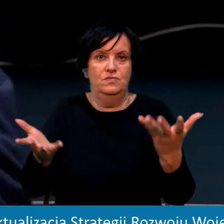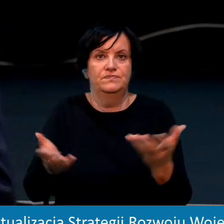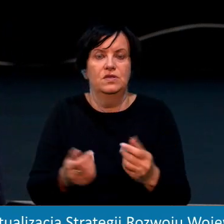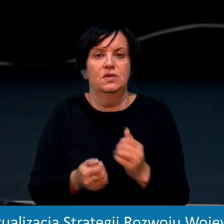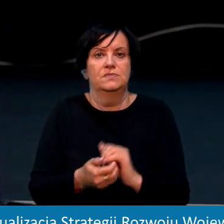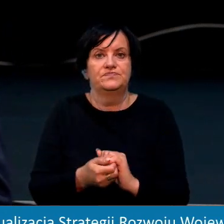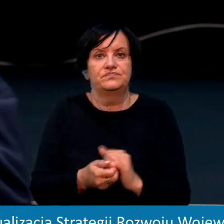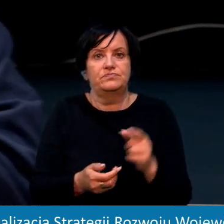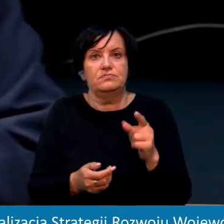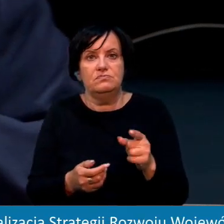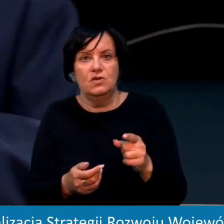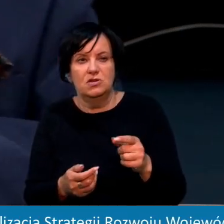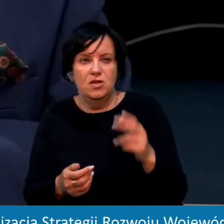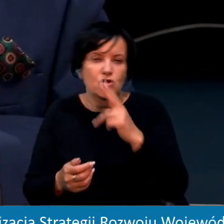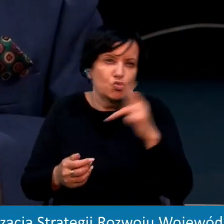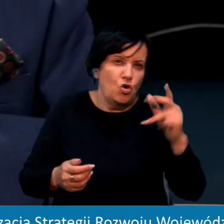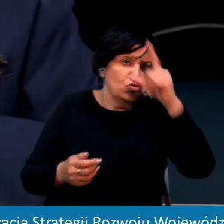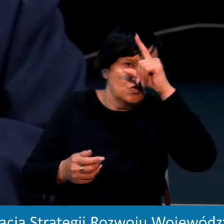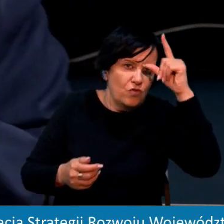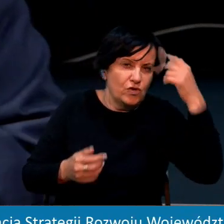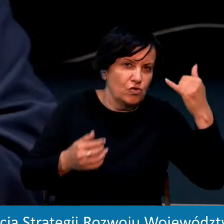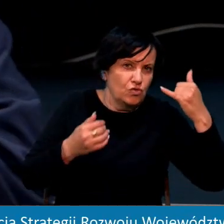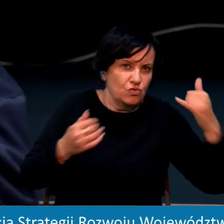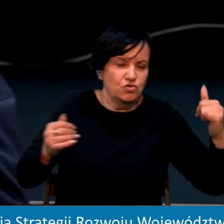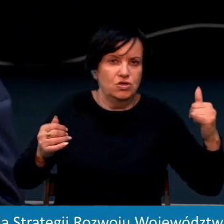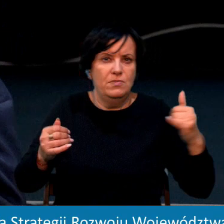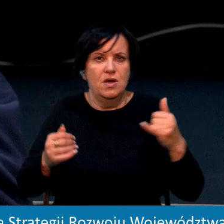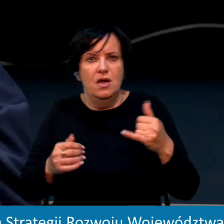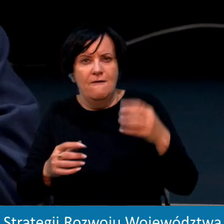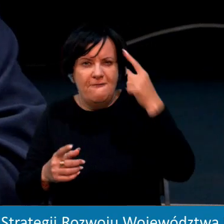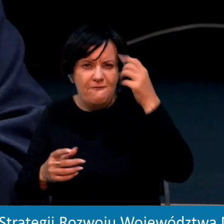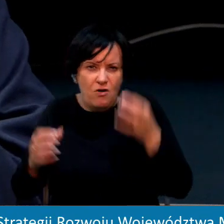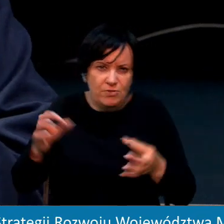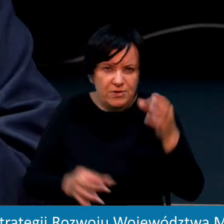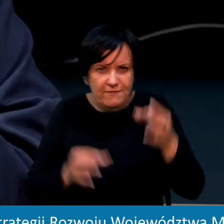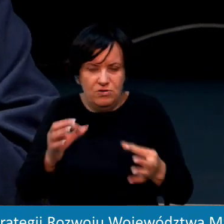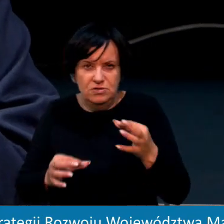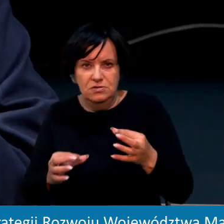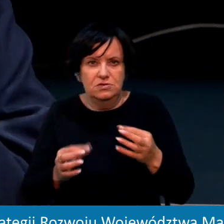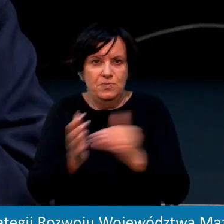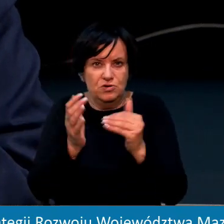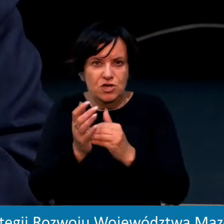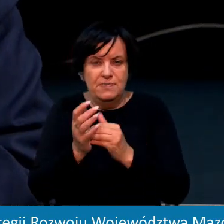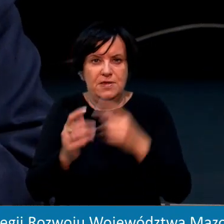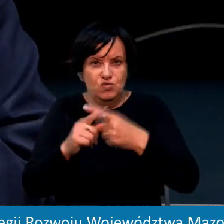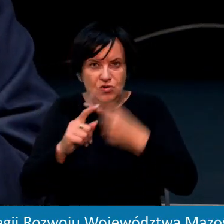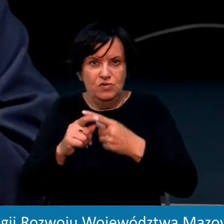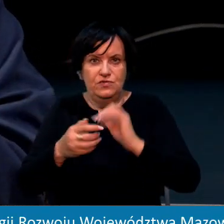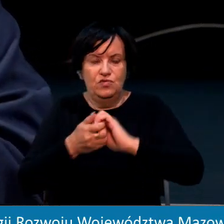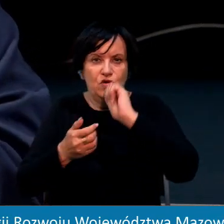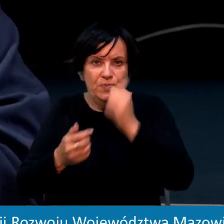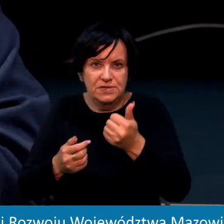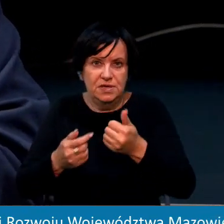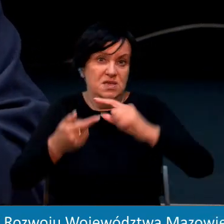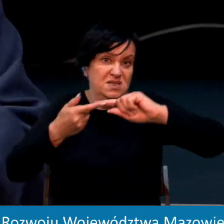jeśli ktokolwiek miałby wątpliwości, czy to członkostwo w Unii Europejskiej miało sens, czy